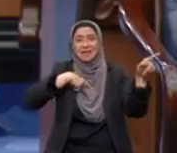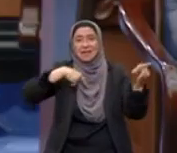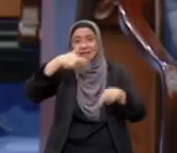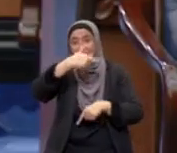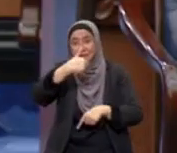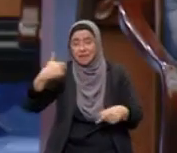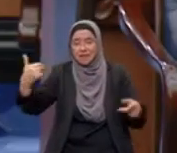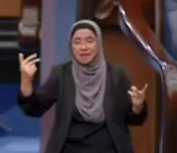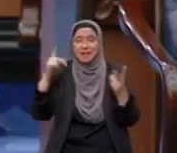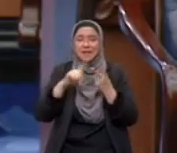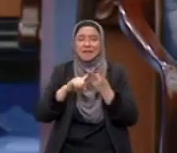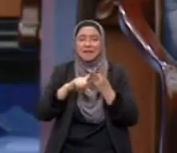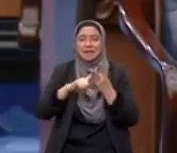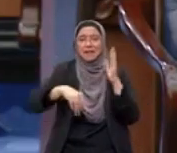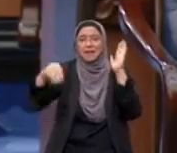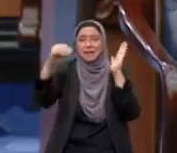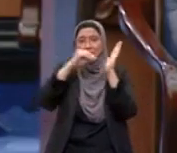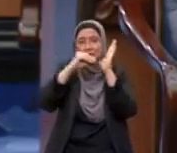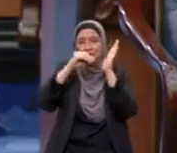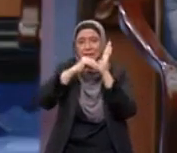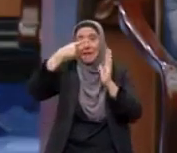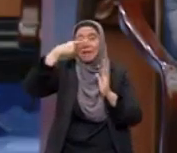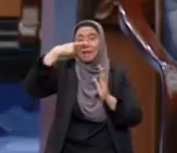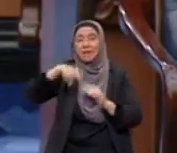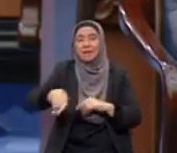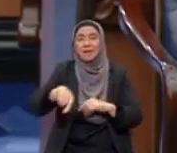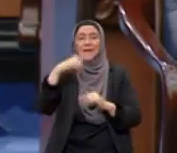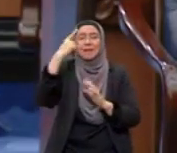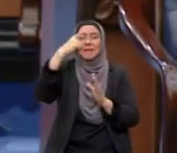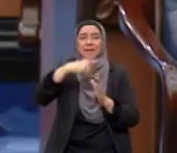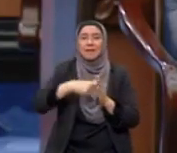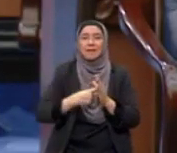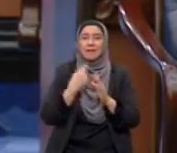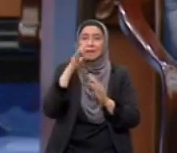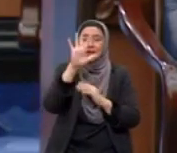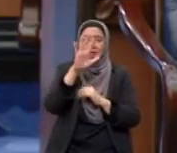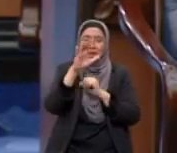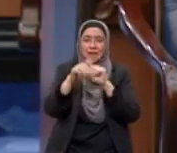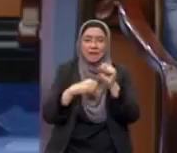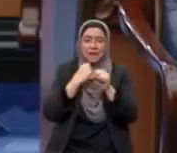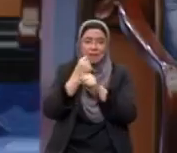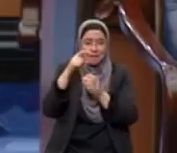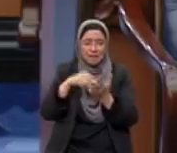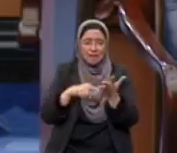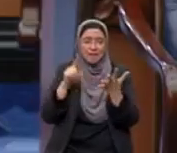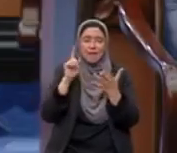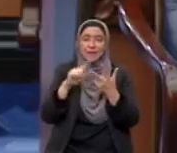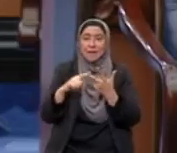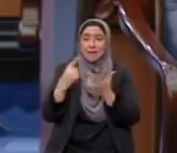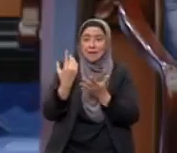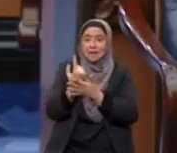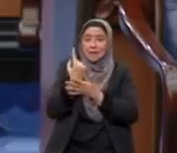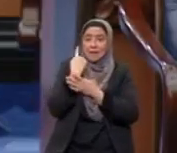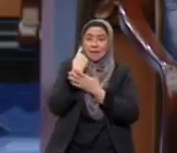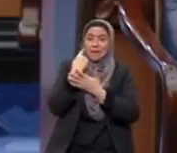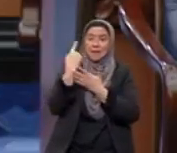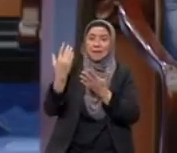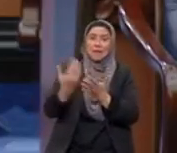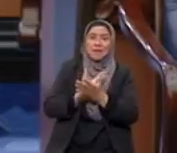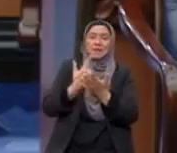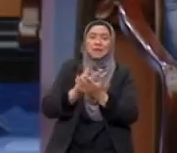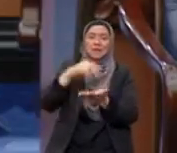pada bulan Mei 2024 dan yang terkini telah diadakan di Shan China pada bulan September